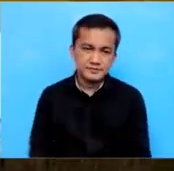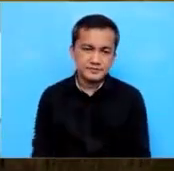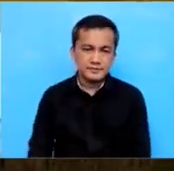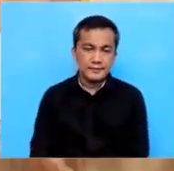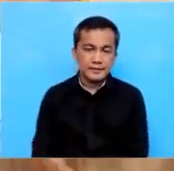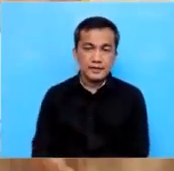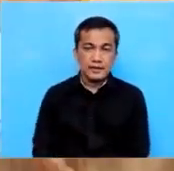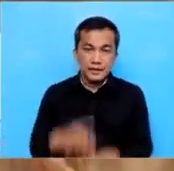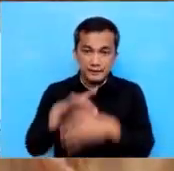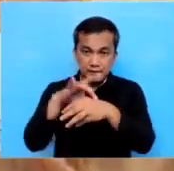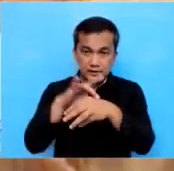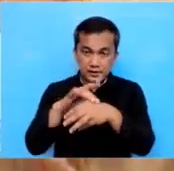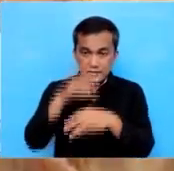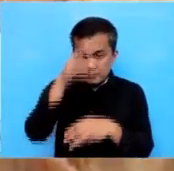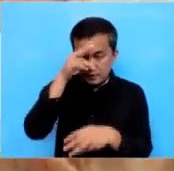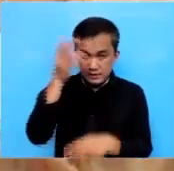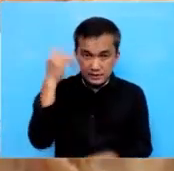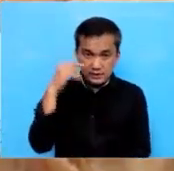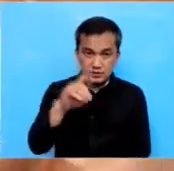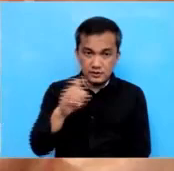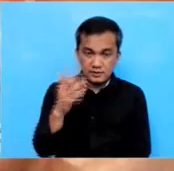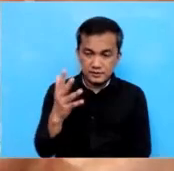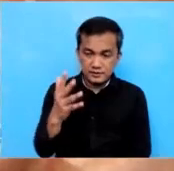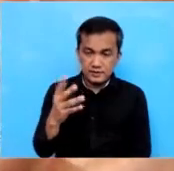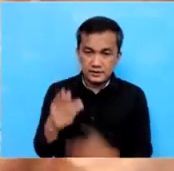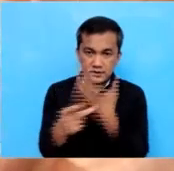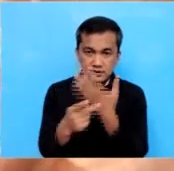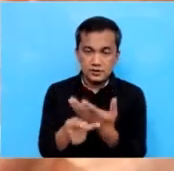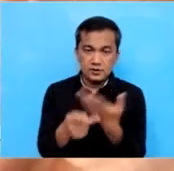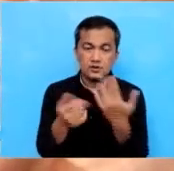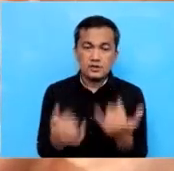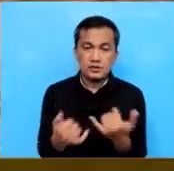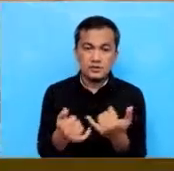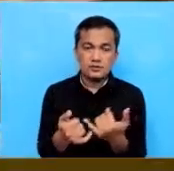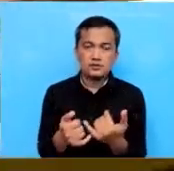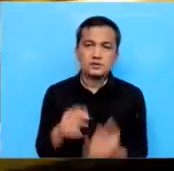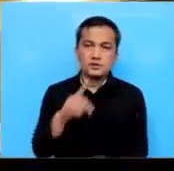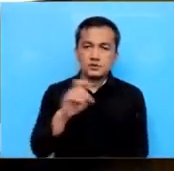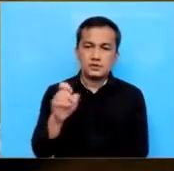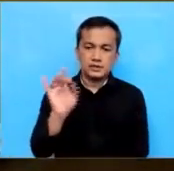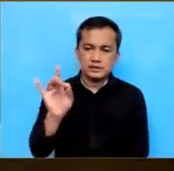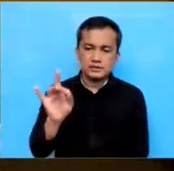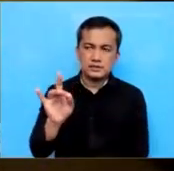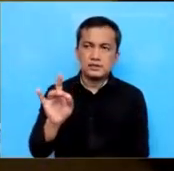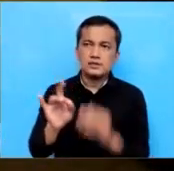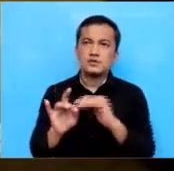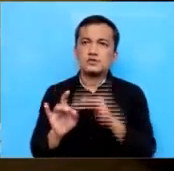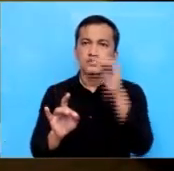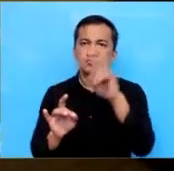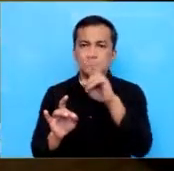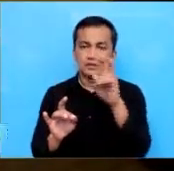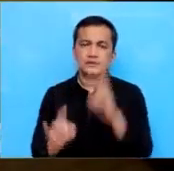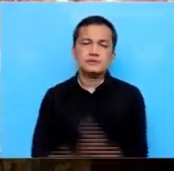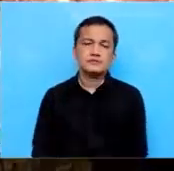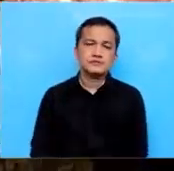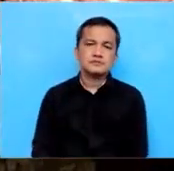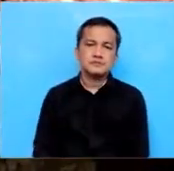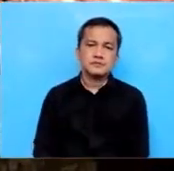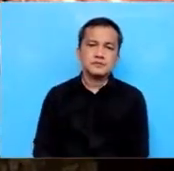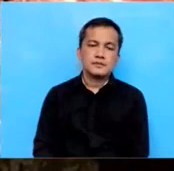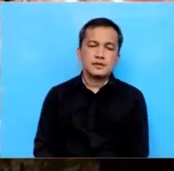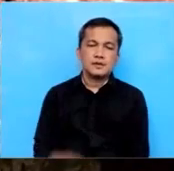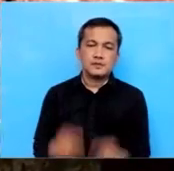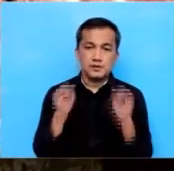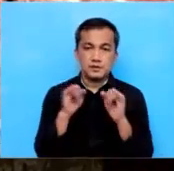karneng manok, dati 150 pesos kada kilo pero ngayon nasa 180 to 200 pesos na. Ang frozen na karneng